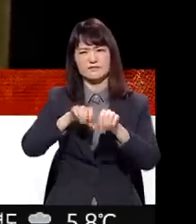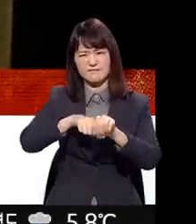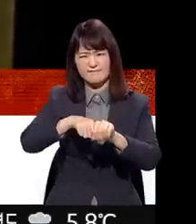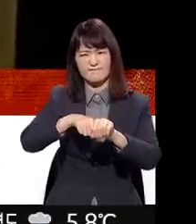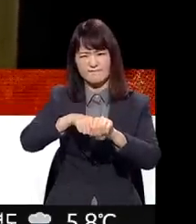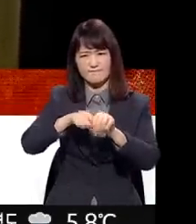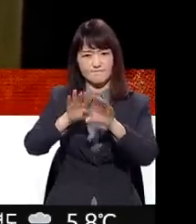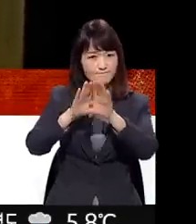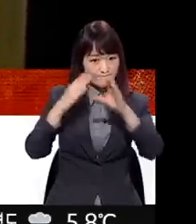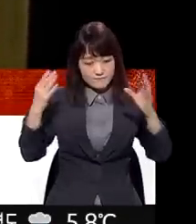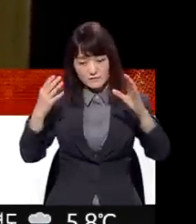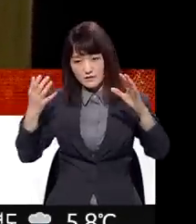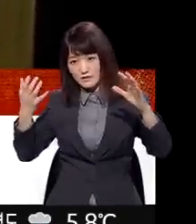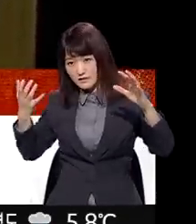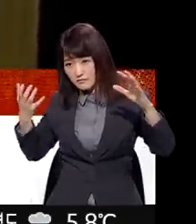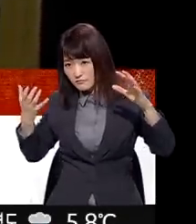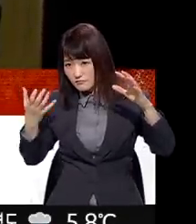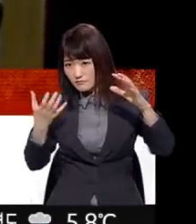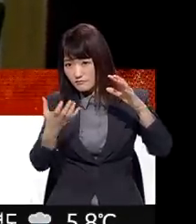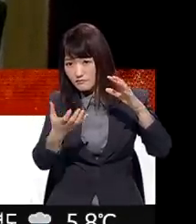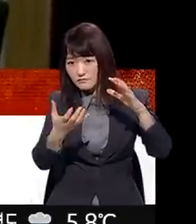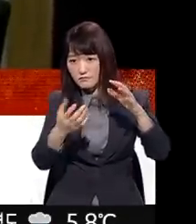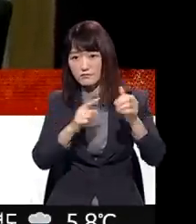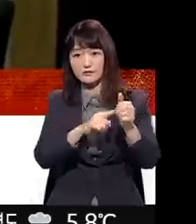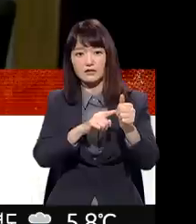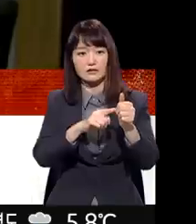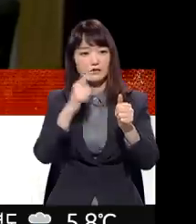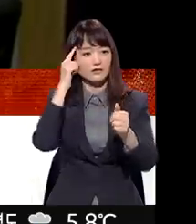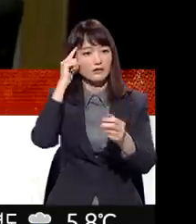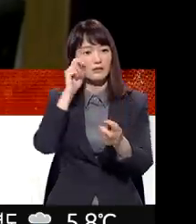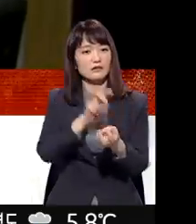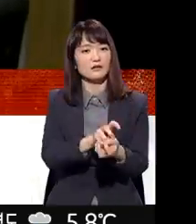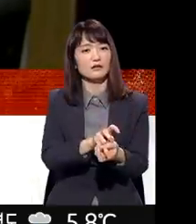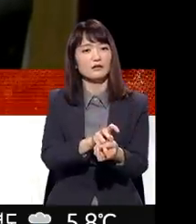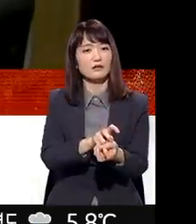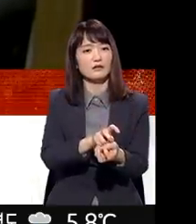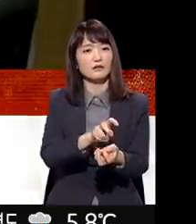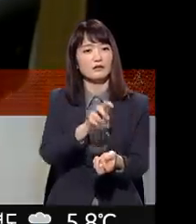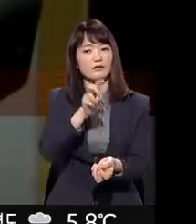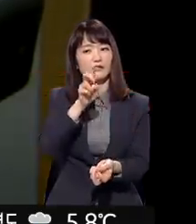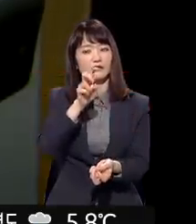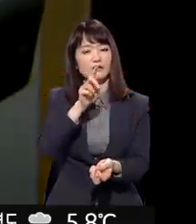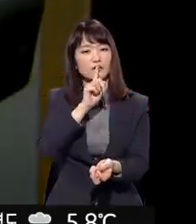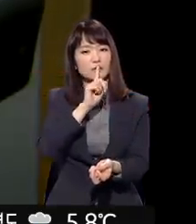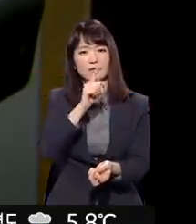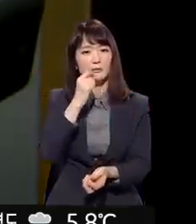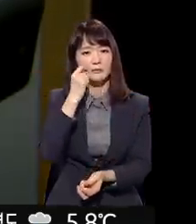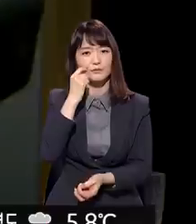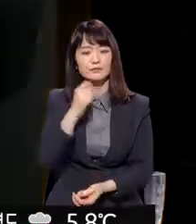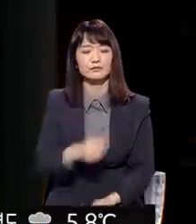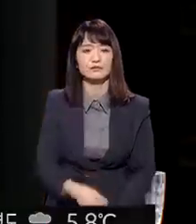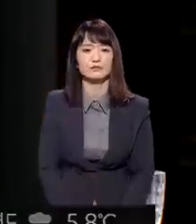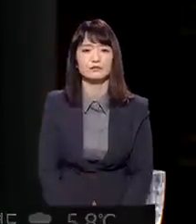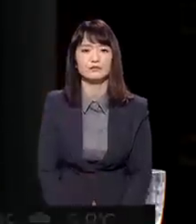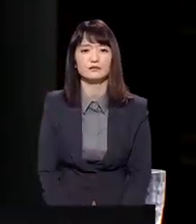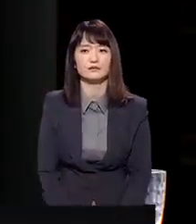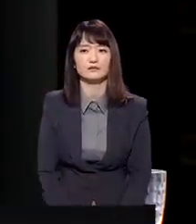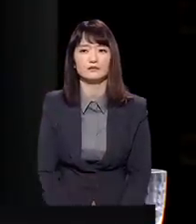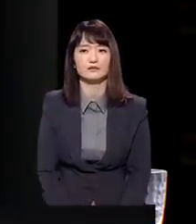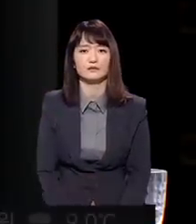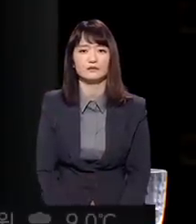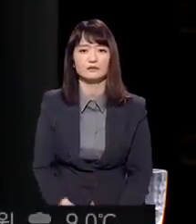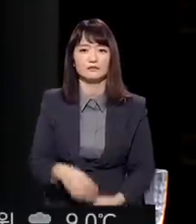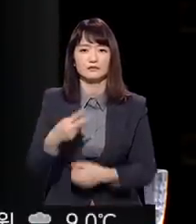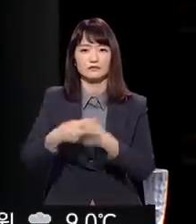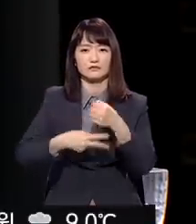강제로 개방해서 들어갔는데 그분은 그냥 넋을 놓고 있었다고 하시더라고요. 말도 못 하시고. 소장님, 2년 네. 6개월